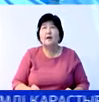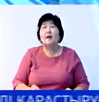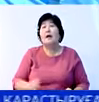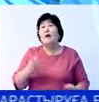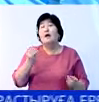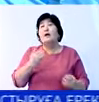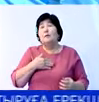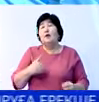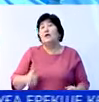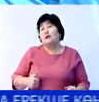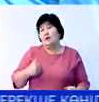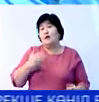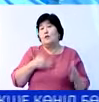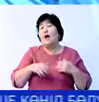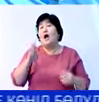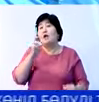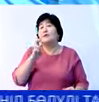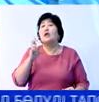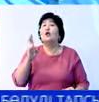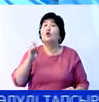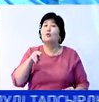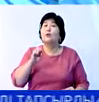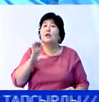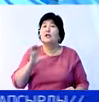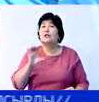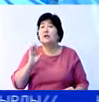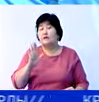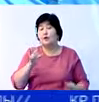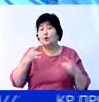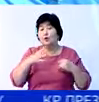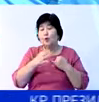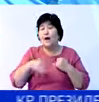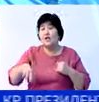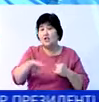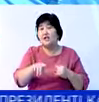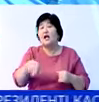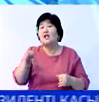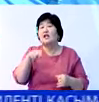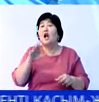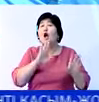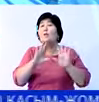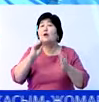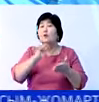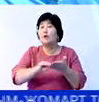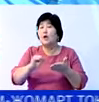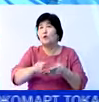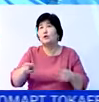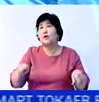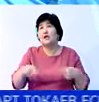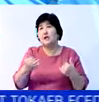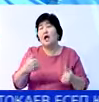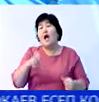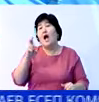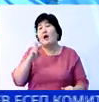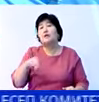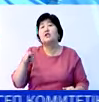мақтан алам, осындай Әбдімәл Нұрпейісовтің өзінің туған жерінде драматургияға енгізіп, осындай дүние шығарғаныма мен Әбдімәл